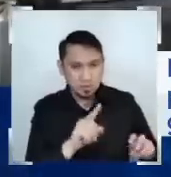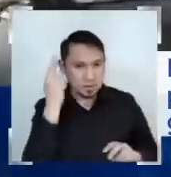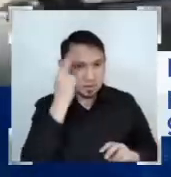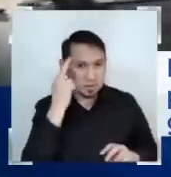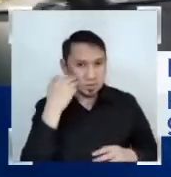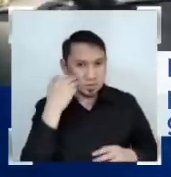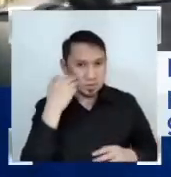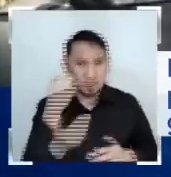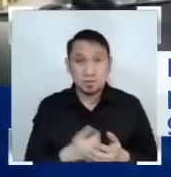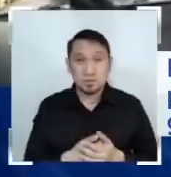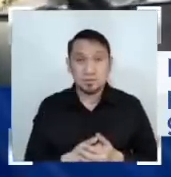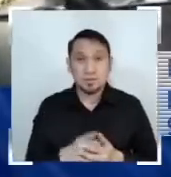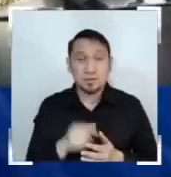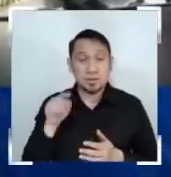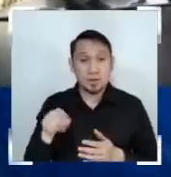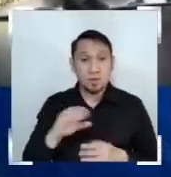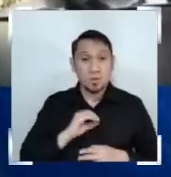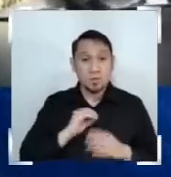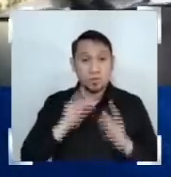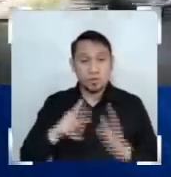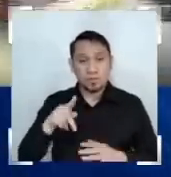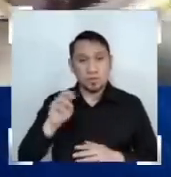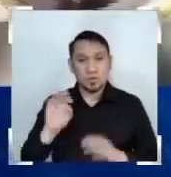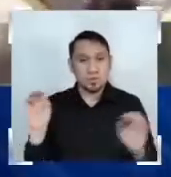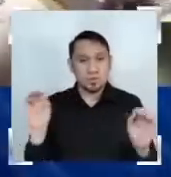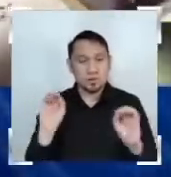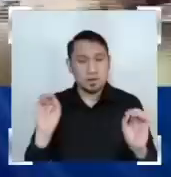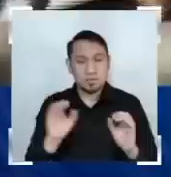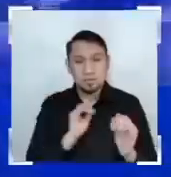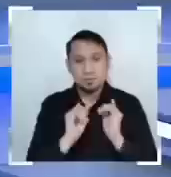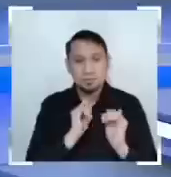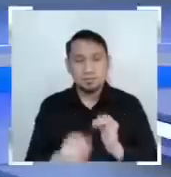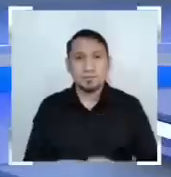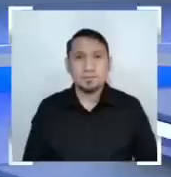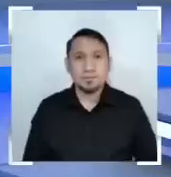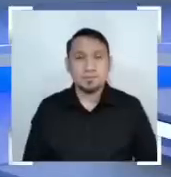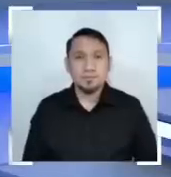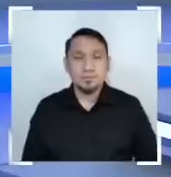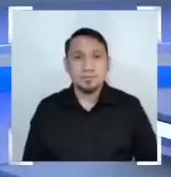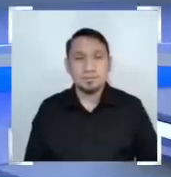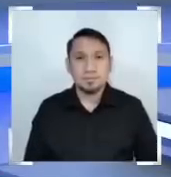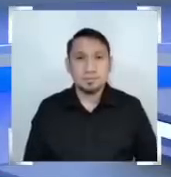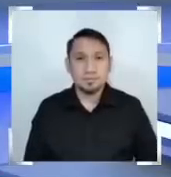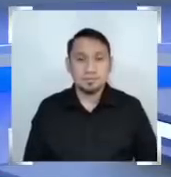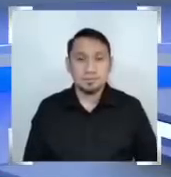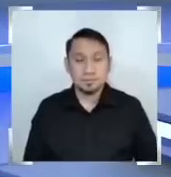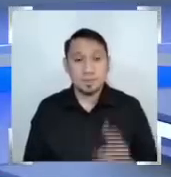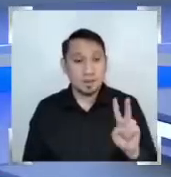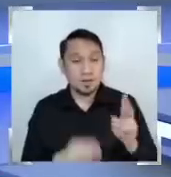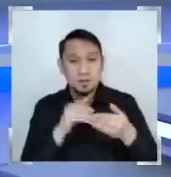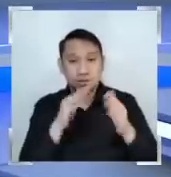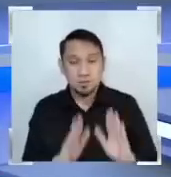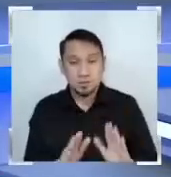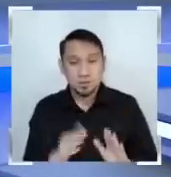ang pamunuan ng pawn shop. John Consulta, GMA News. Dalawang estudyante patay na madisgrasya